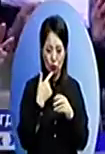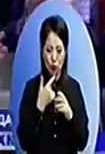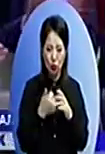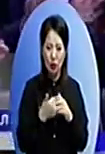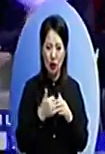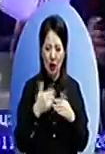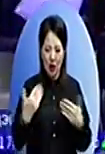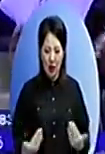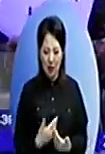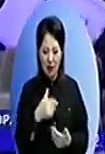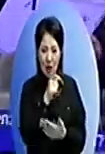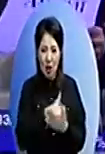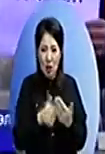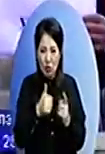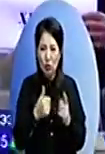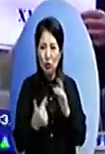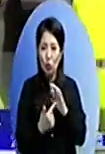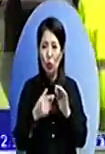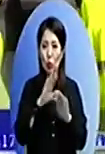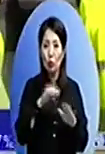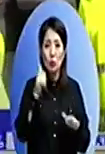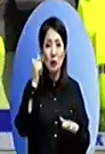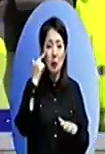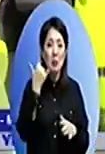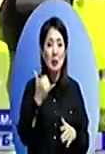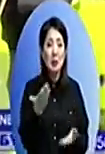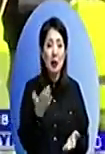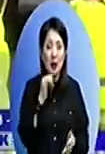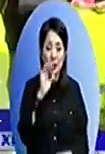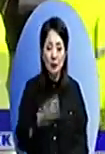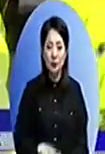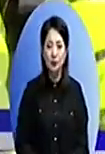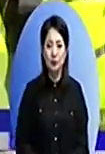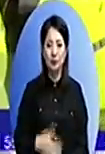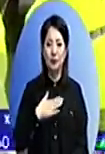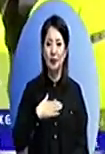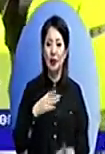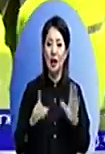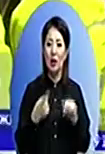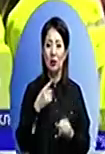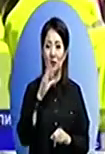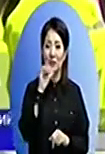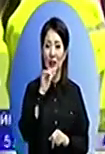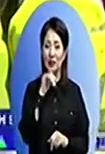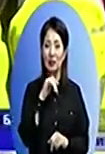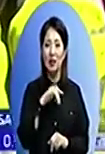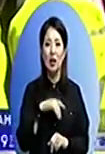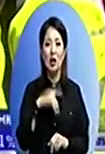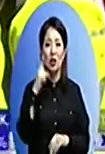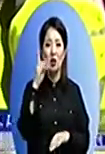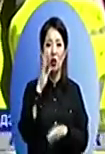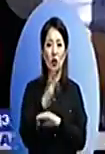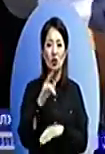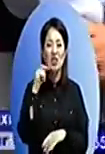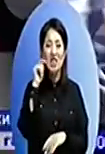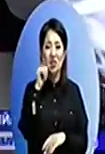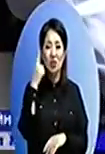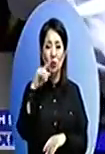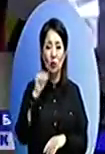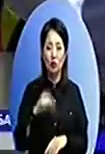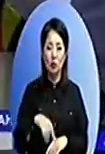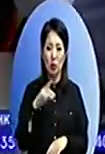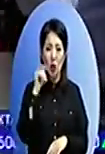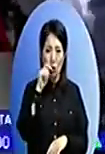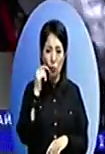гэдгийг хүүхдүүд хэр сайн мэдэх вэ? Би 11 настай. Тэгээд өвдөлт болохоор нэг л удаа авдаг.